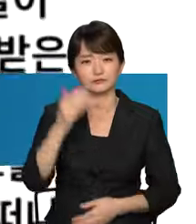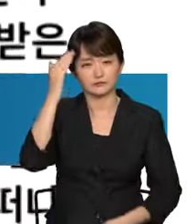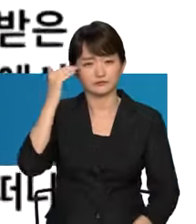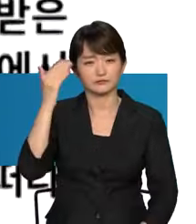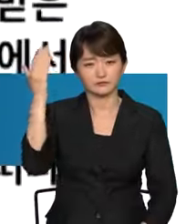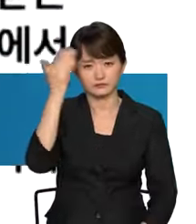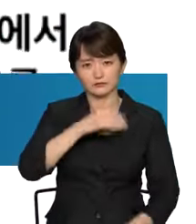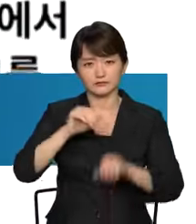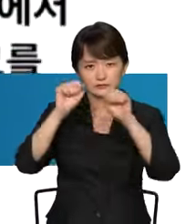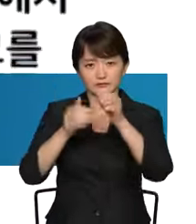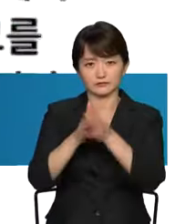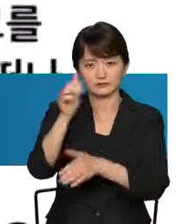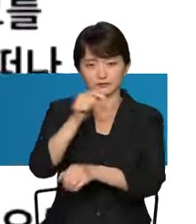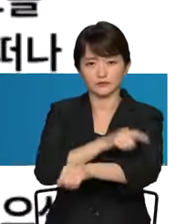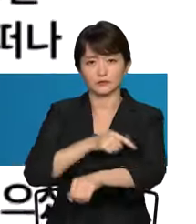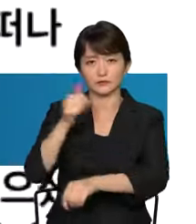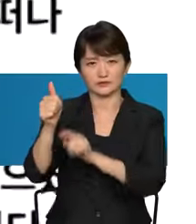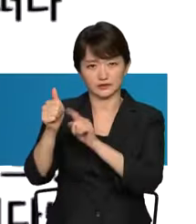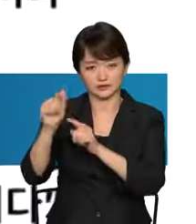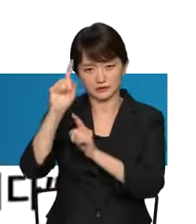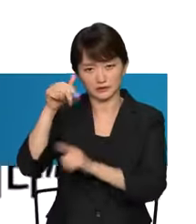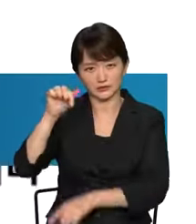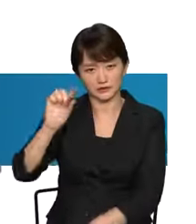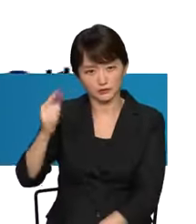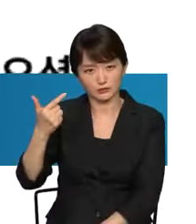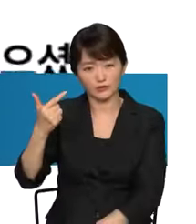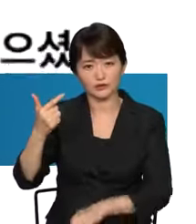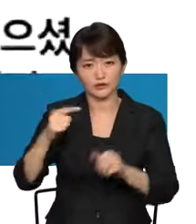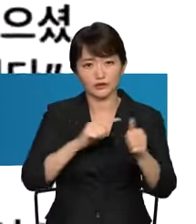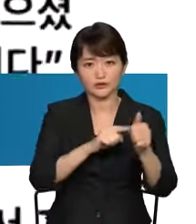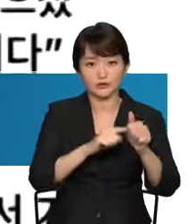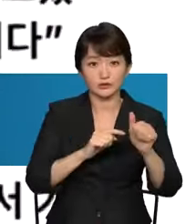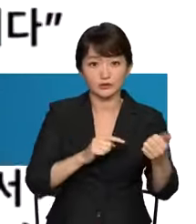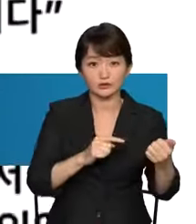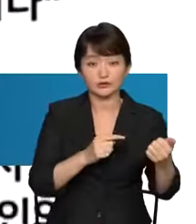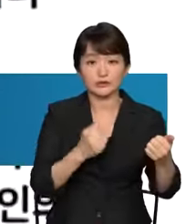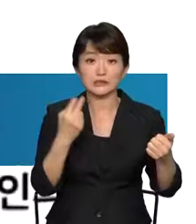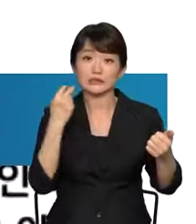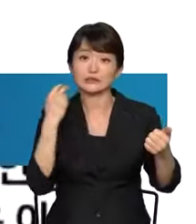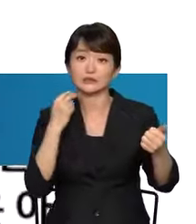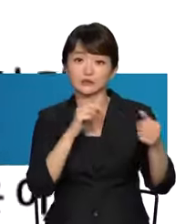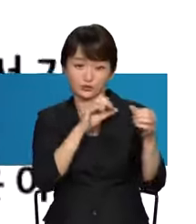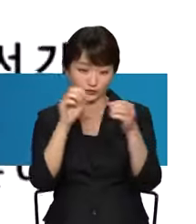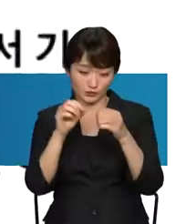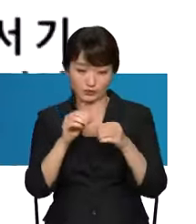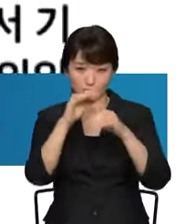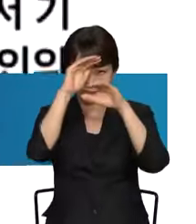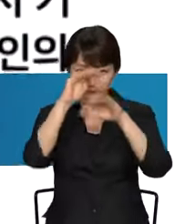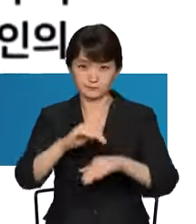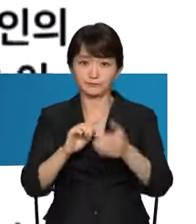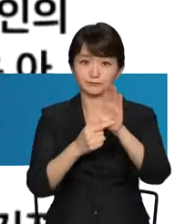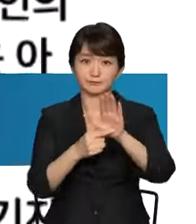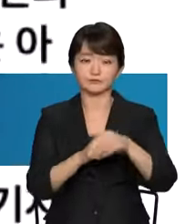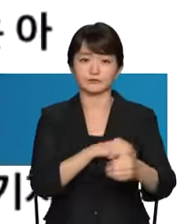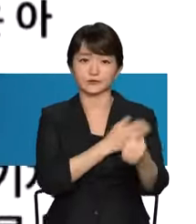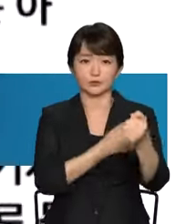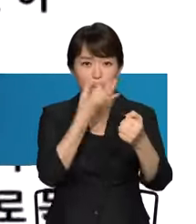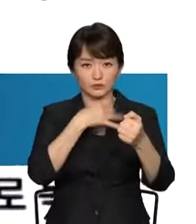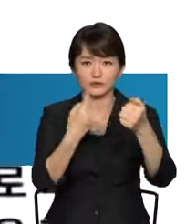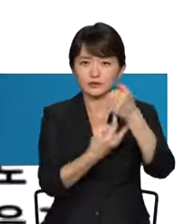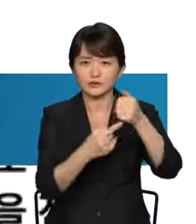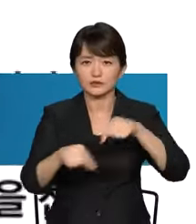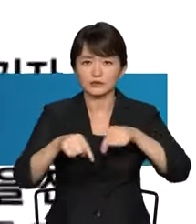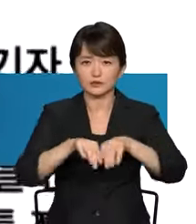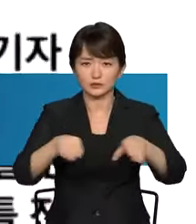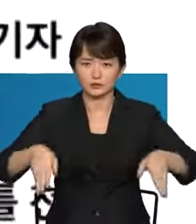한국 청운동 본부 이사장은 고인이 순직이 이틀 전에 나눴던 대화를 공개하며 권익위의 정치적 중립성과